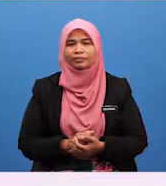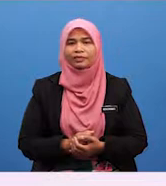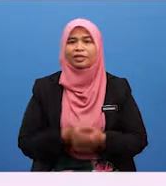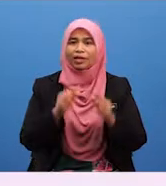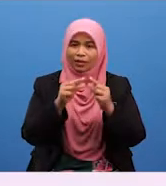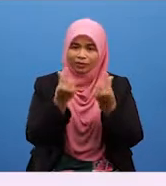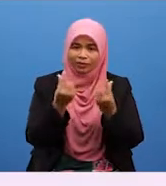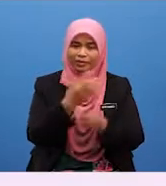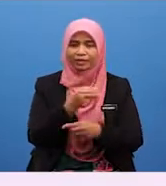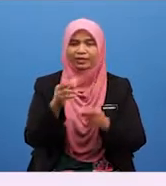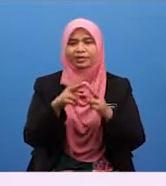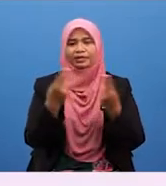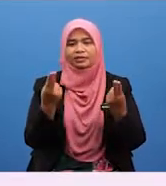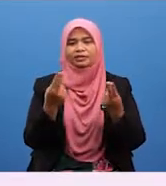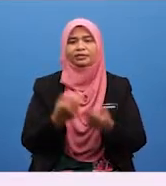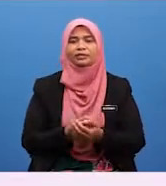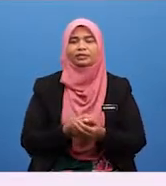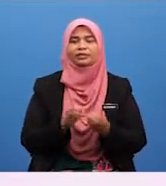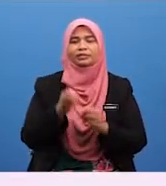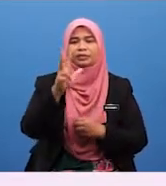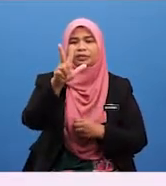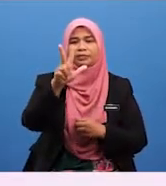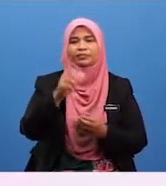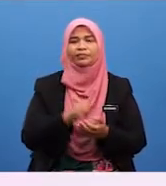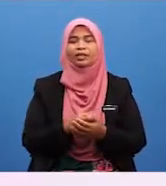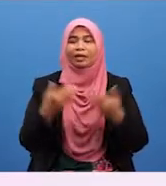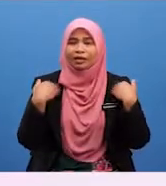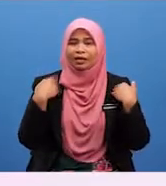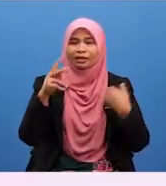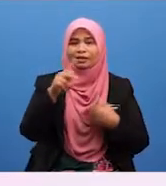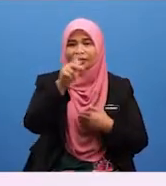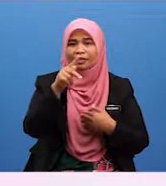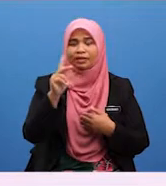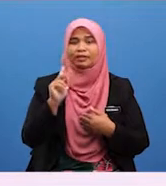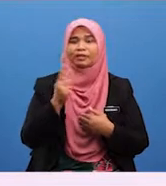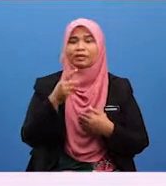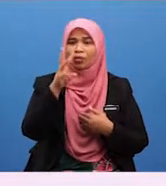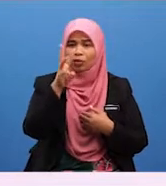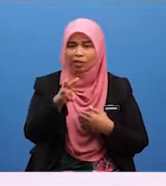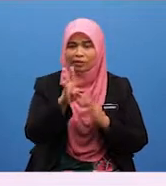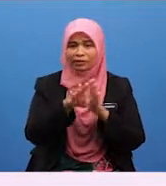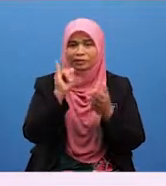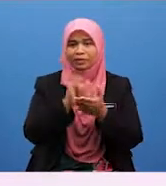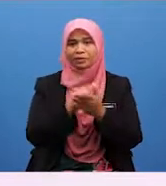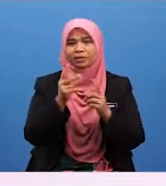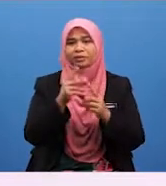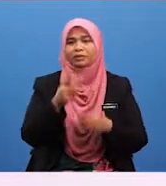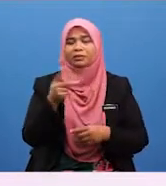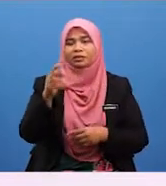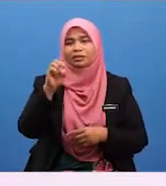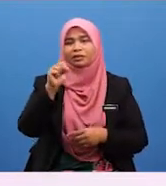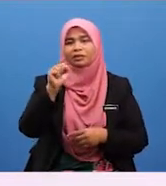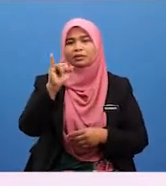Al-Quran dan hadis. Ketiga, adakah kita wajib beriman dengan perkara samian?